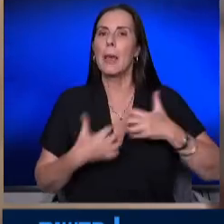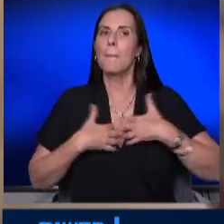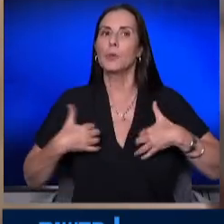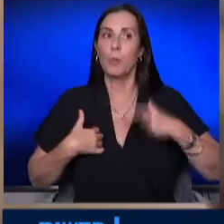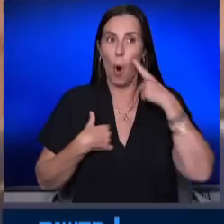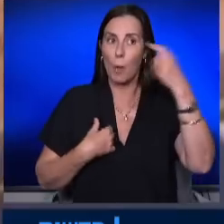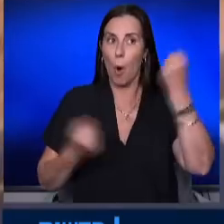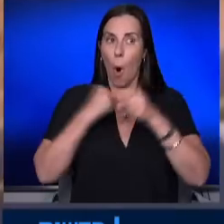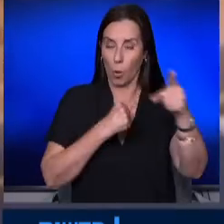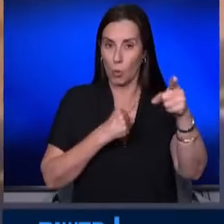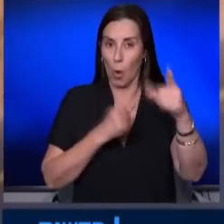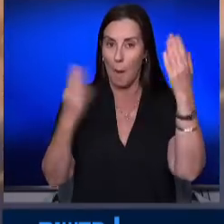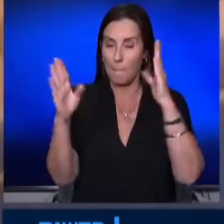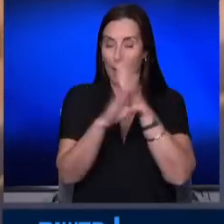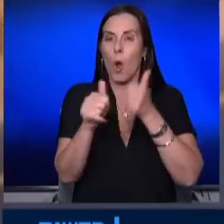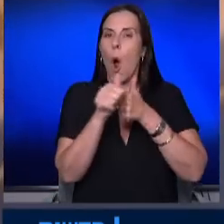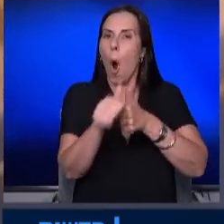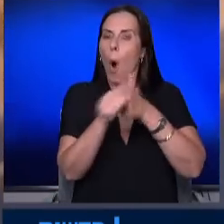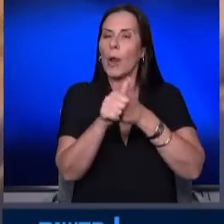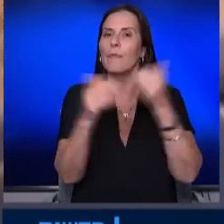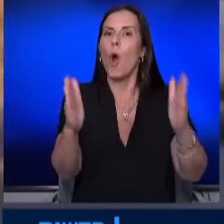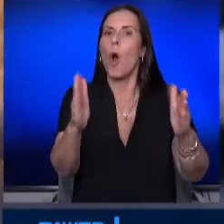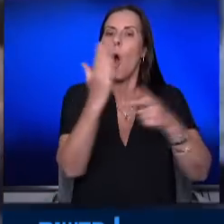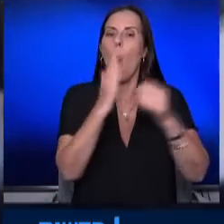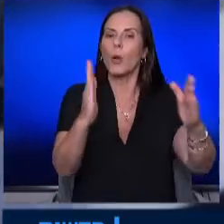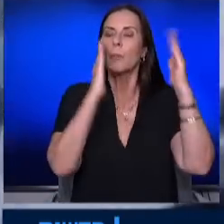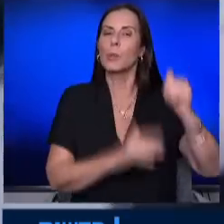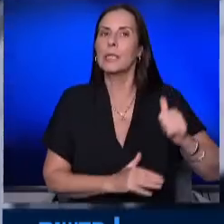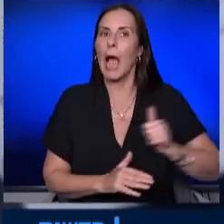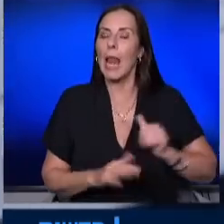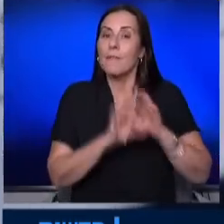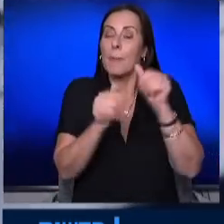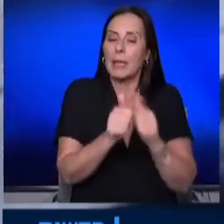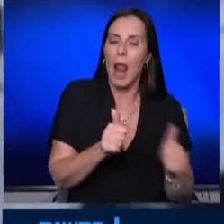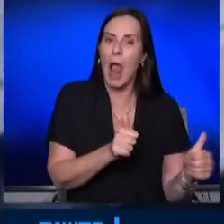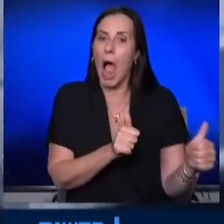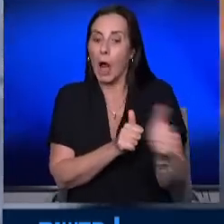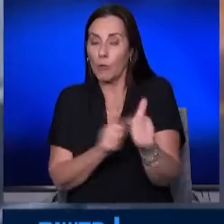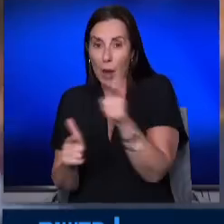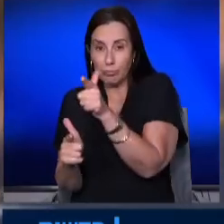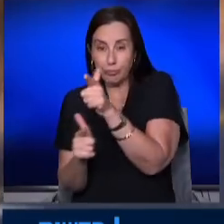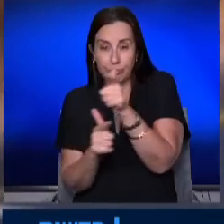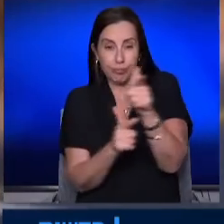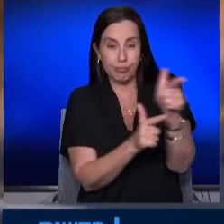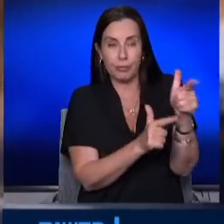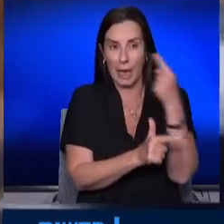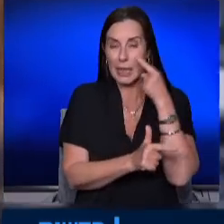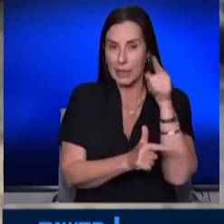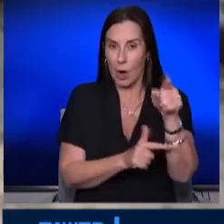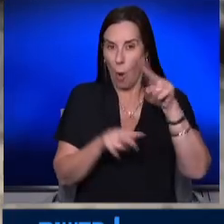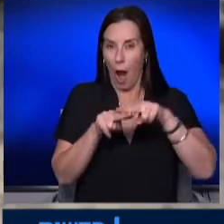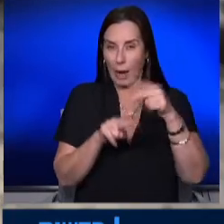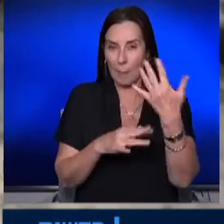ובו המחבלים עוקב אחרי אוטובוס החיילים, ואז יוצא לעקיפה. הירי יגיע דקות ספורות אחר